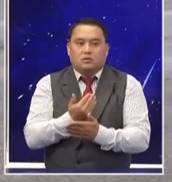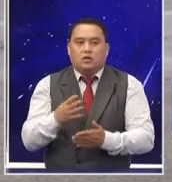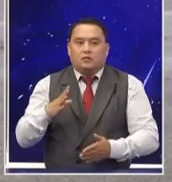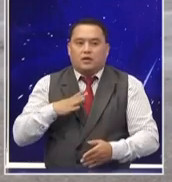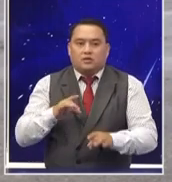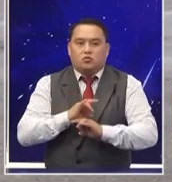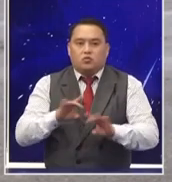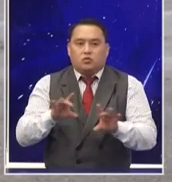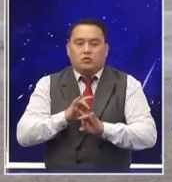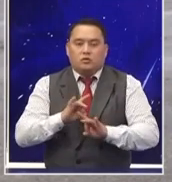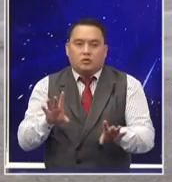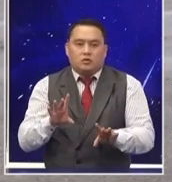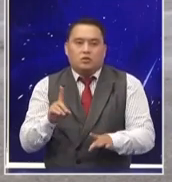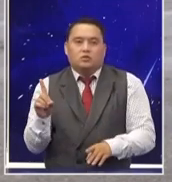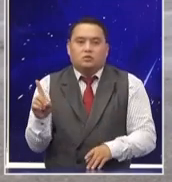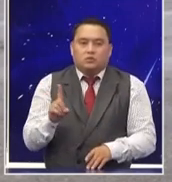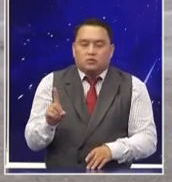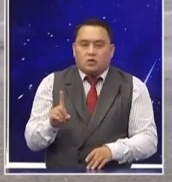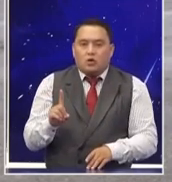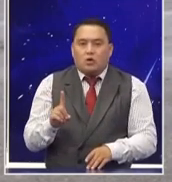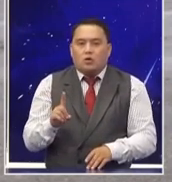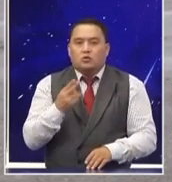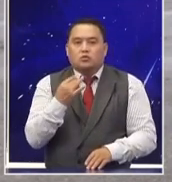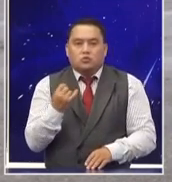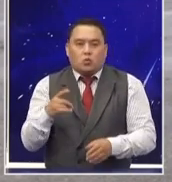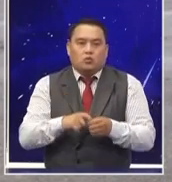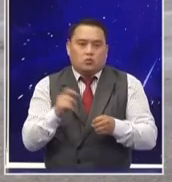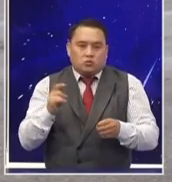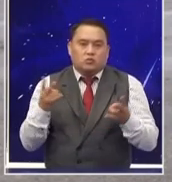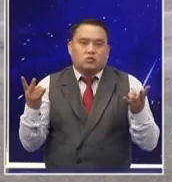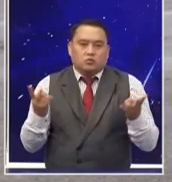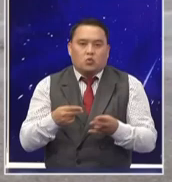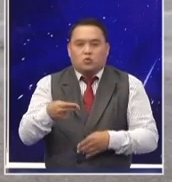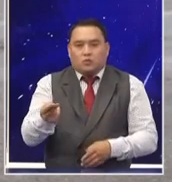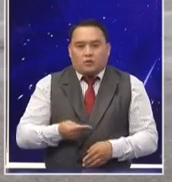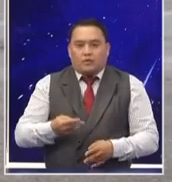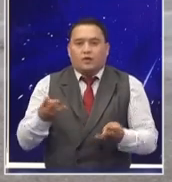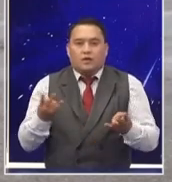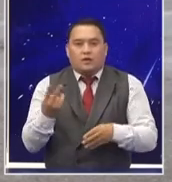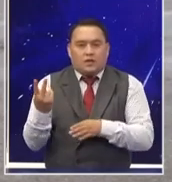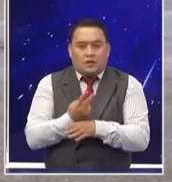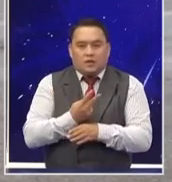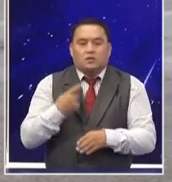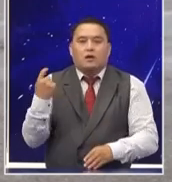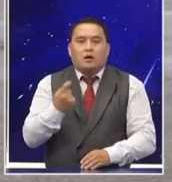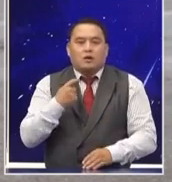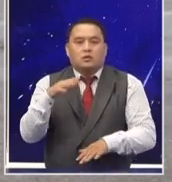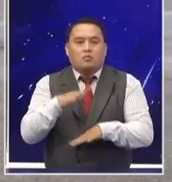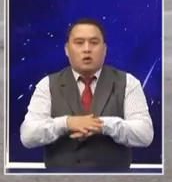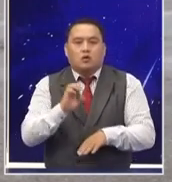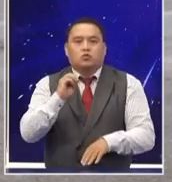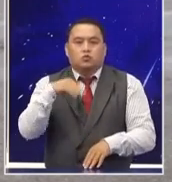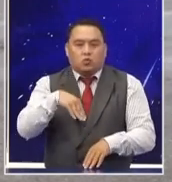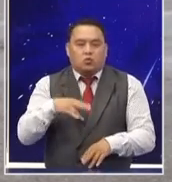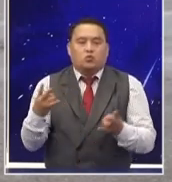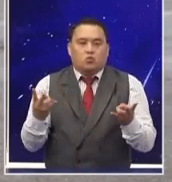үшін бірнеше құжат талап етіледі. Ең бірінші автосодан көліктің тіркеуден шығарылған туралы анықтама қажет. Екінші көлік иесінің банктегі жеке шот